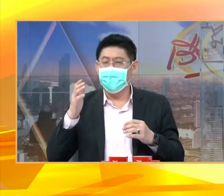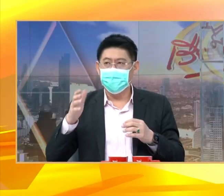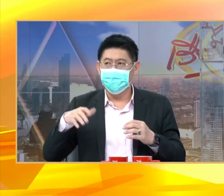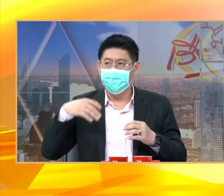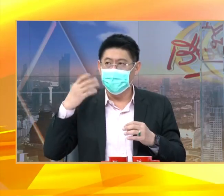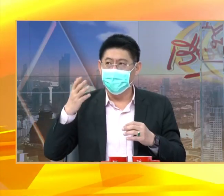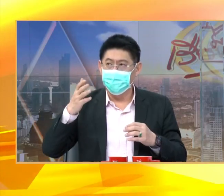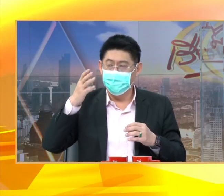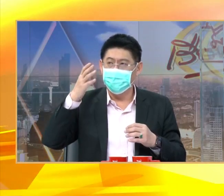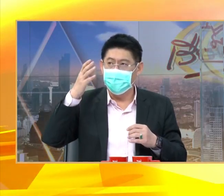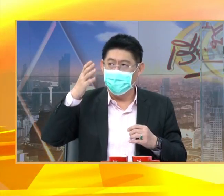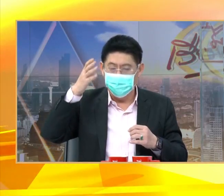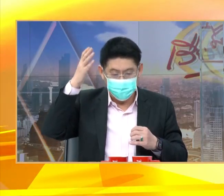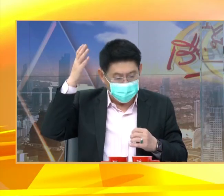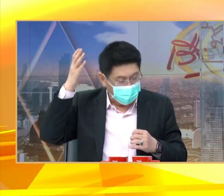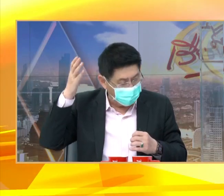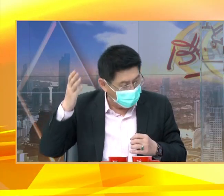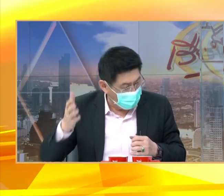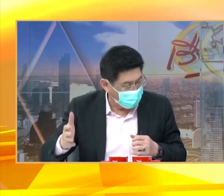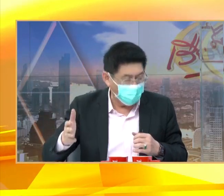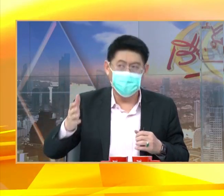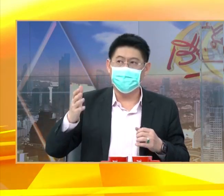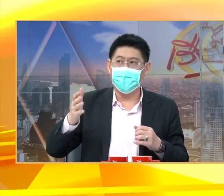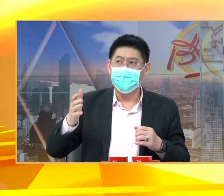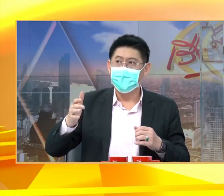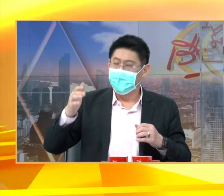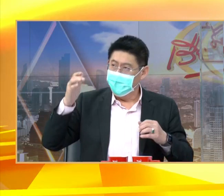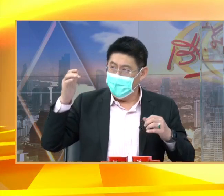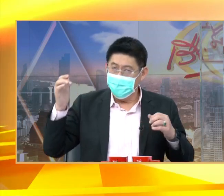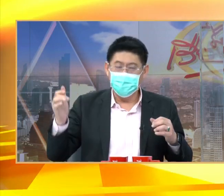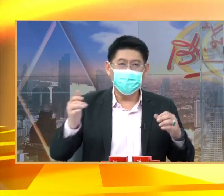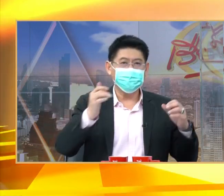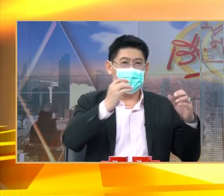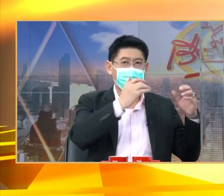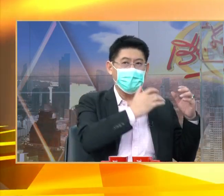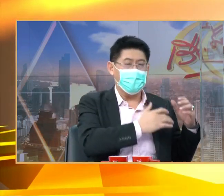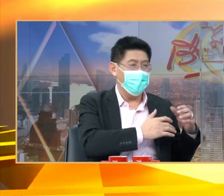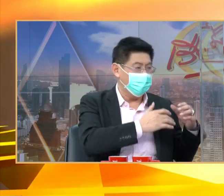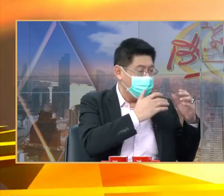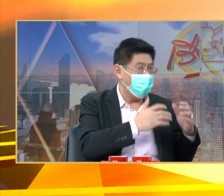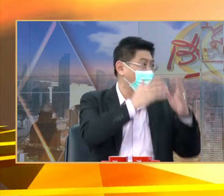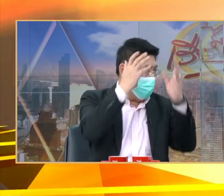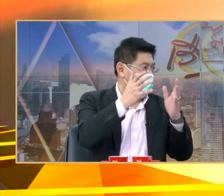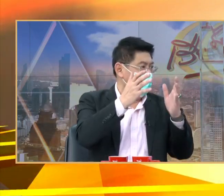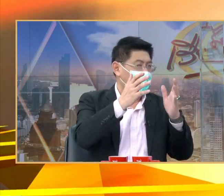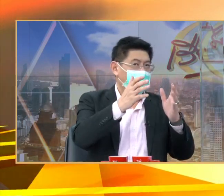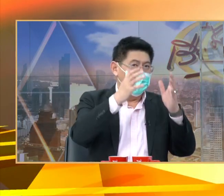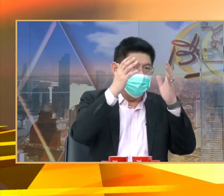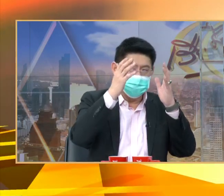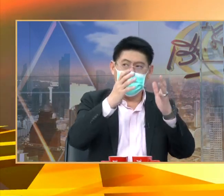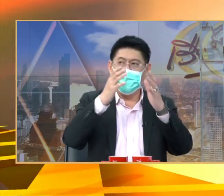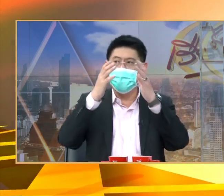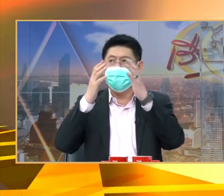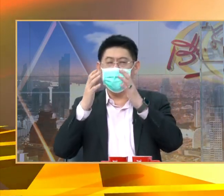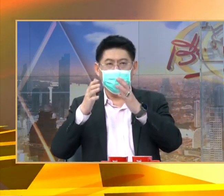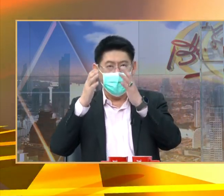าไว้เลยว่าถ้ากฎหมายลูกไม่เสร็จตามกฎเวลา180วันเอาร่างที่เสนอมาก่อนหน้าที่ถือเป็นร่างหลักส